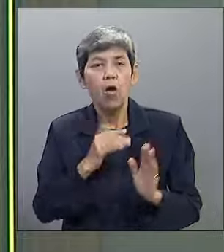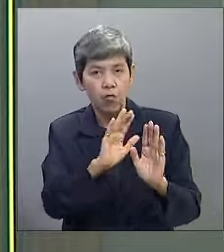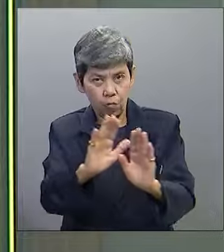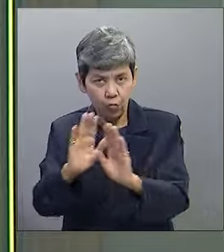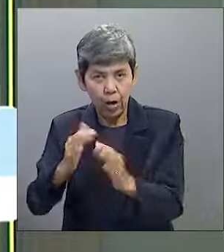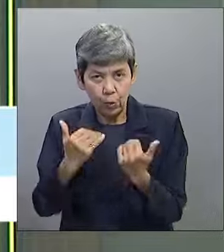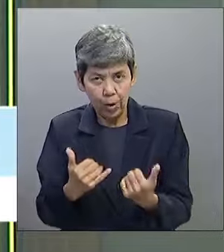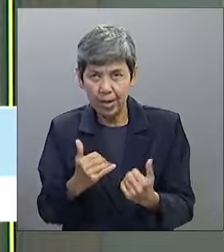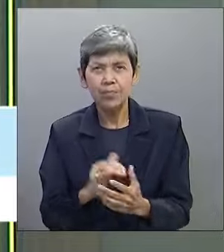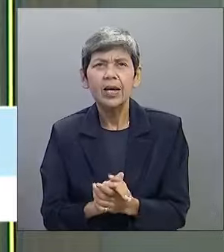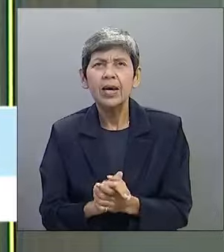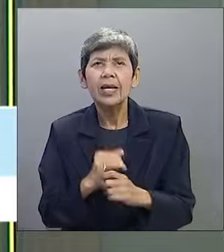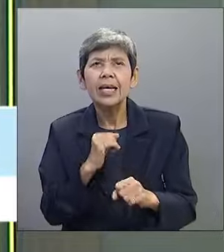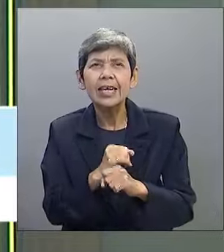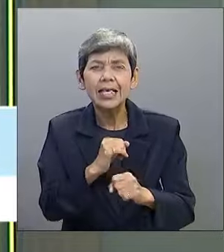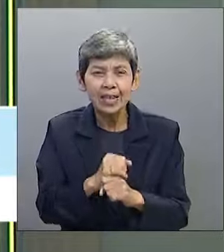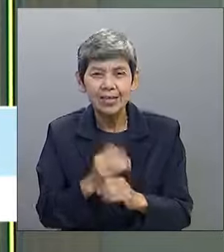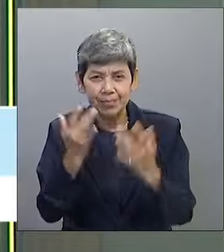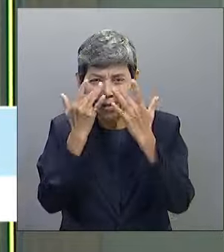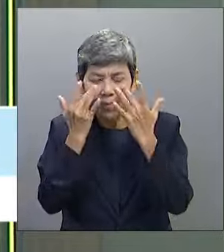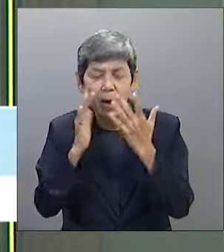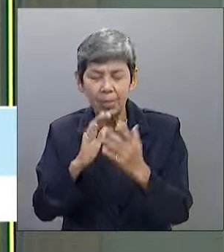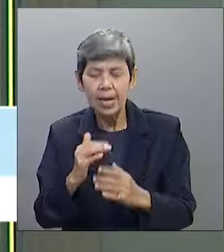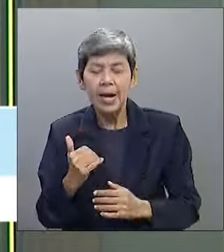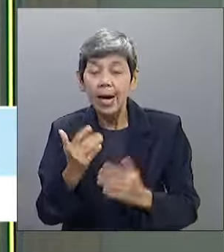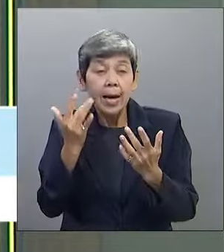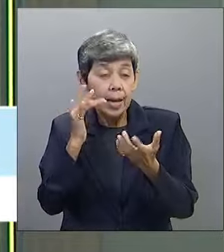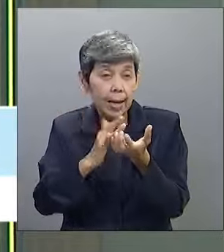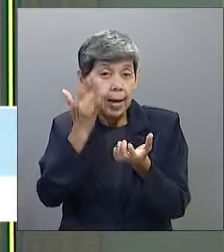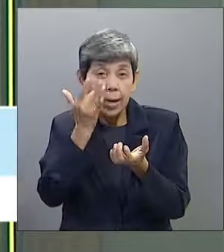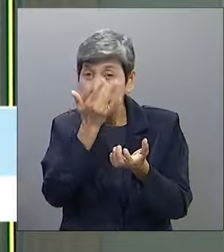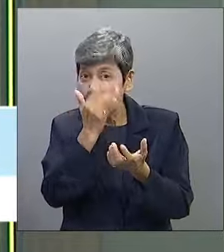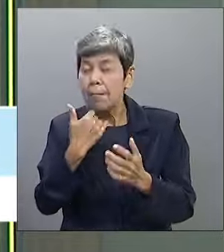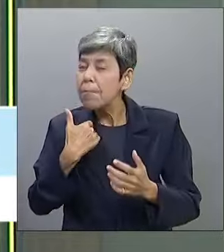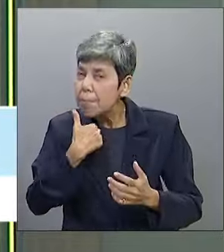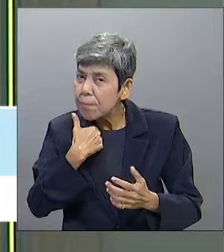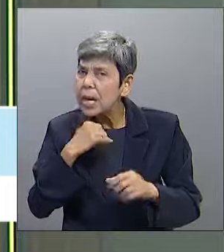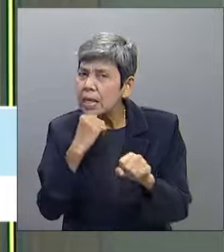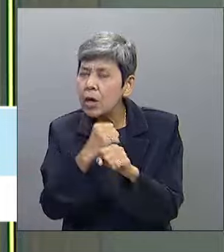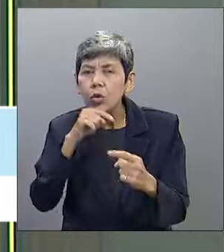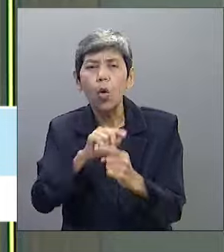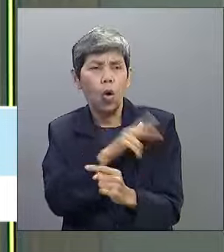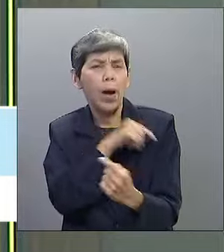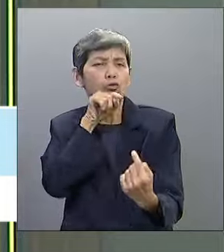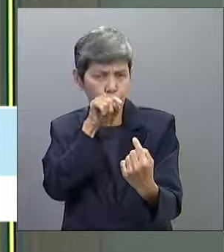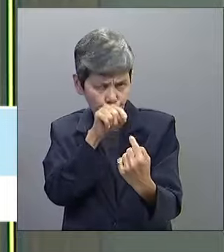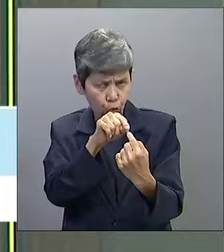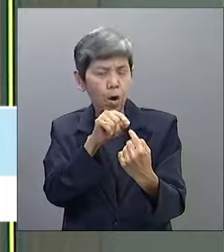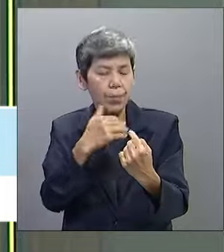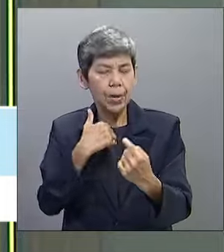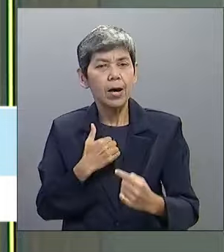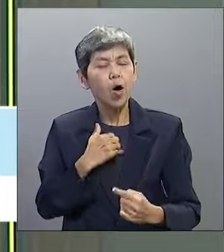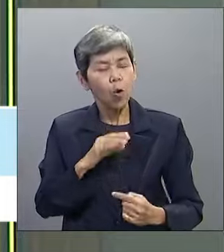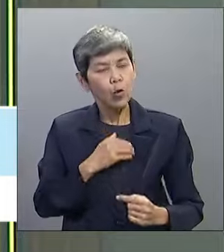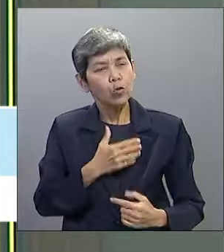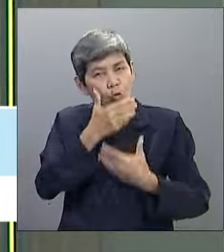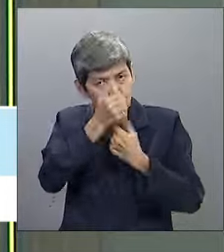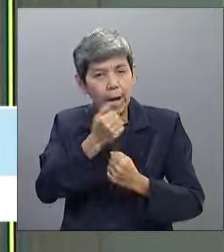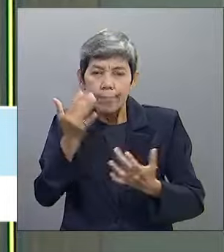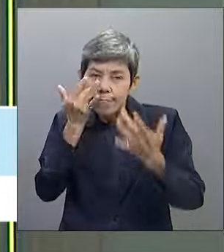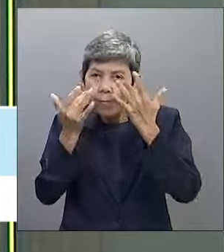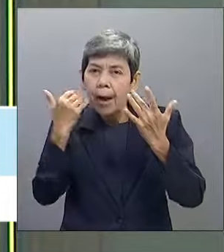ครับวันนี้คงไม่ได้เป็นอวสานคอนแทคเลนส์นะเพราะว่าจริงๆแล้วเนี่ยการใช้คอนแทคเลนส์ก็เป็นอุปกรณ์ทางการแพทย์อย่างนึงซึ่งเป็นที่นิยมอยู ่